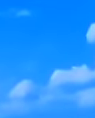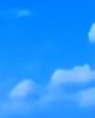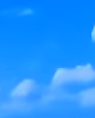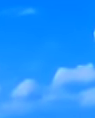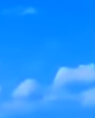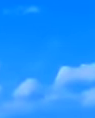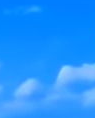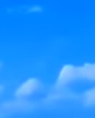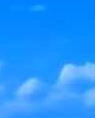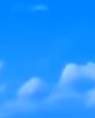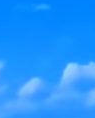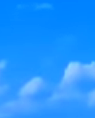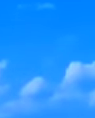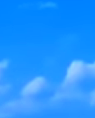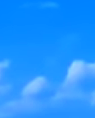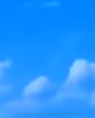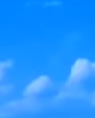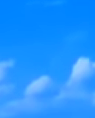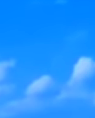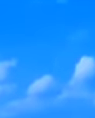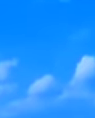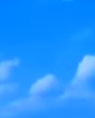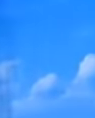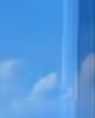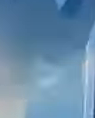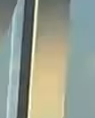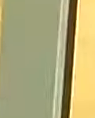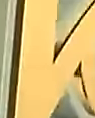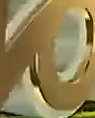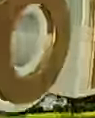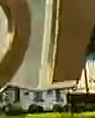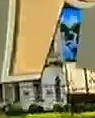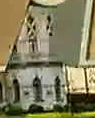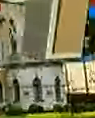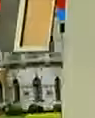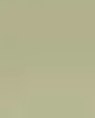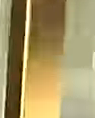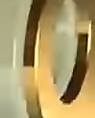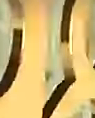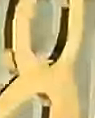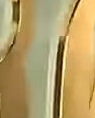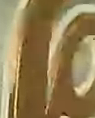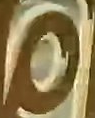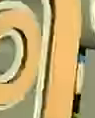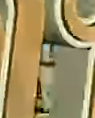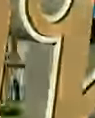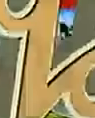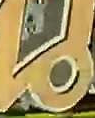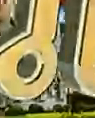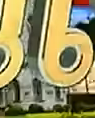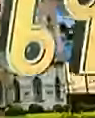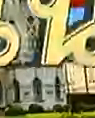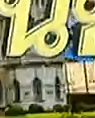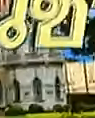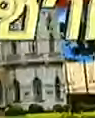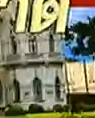ที่เดินเข้ามาไม่อาจให้สายไปเพื่อนำรักกลับมาต้องใช้เ